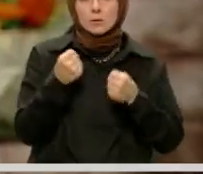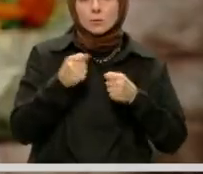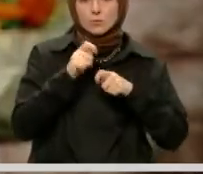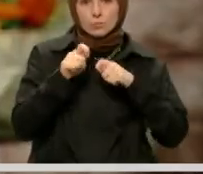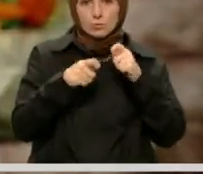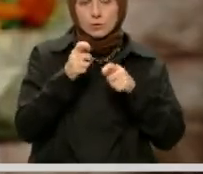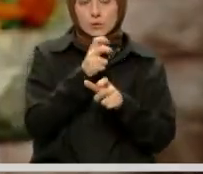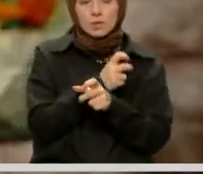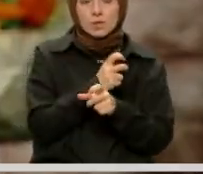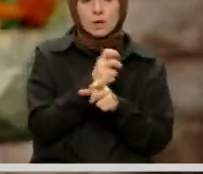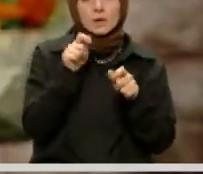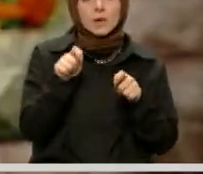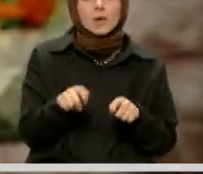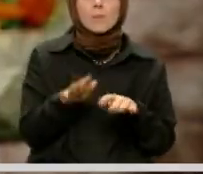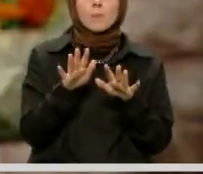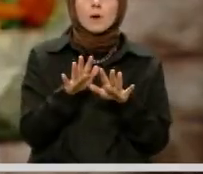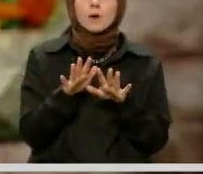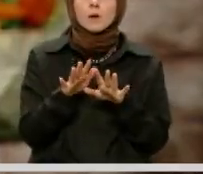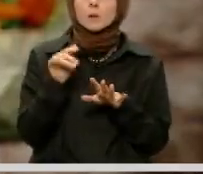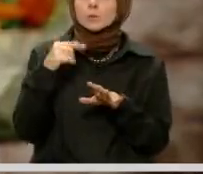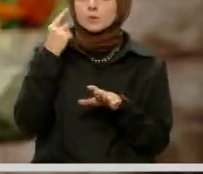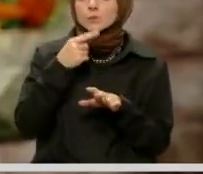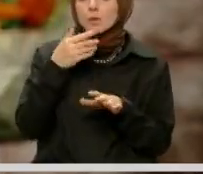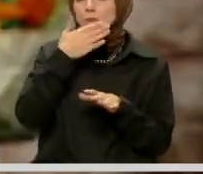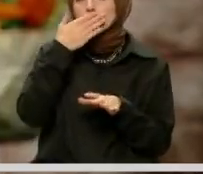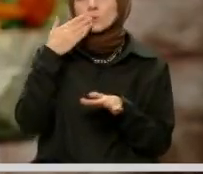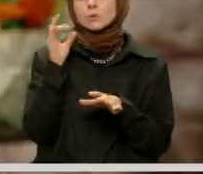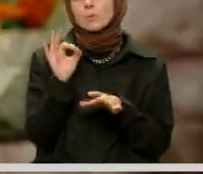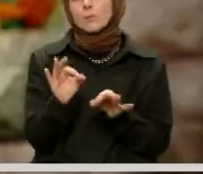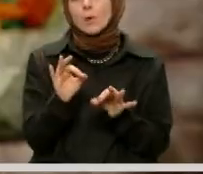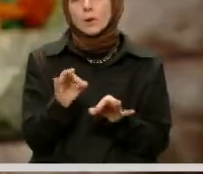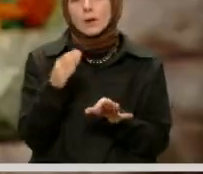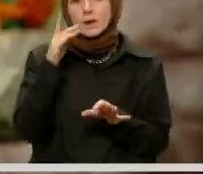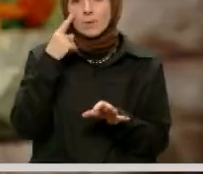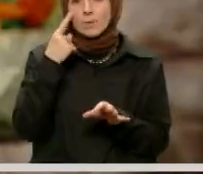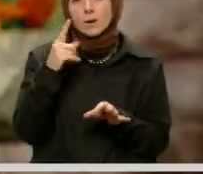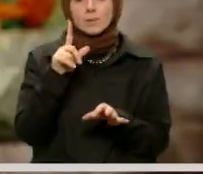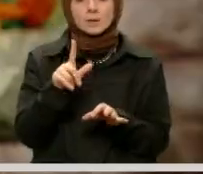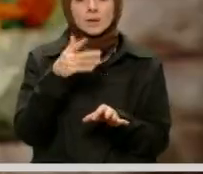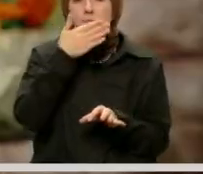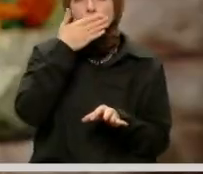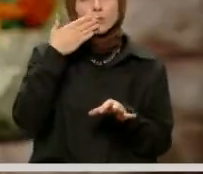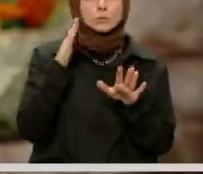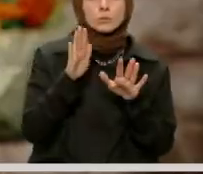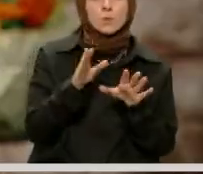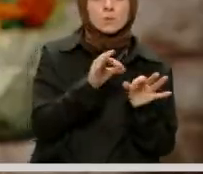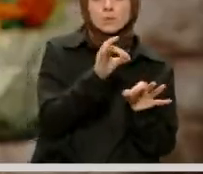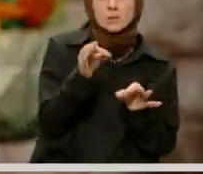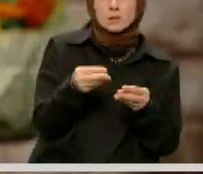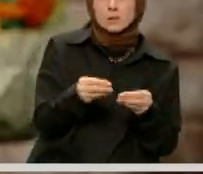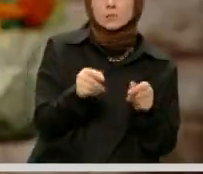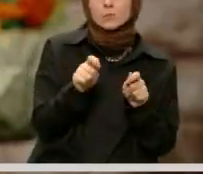vermiyor. Dolayısıyla oruca biraz bu gözle bakmak lazım. Hı hı. Orucum ama insanlara sıkıntı veriyorum, eziyet